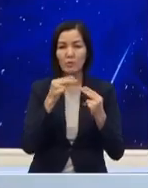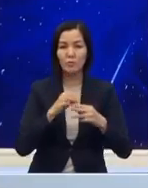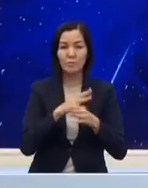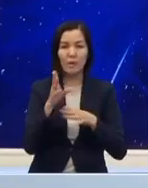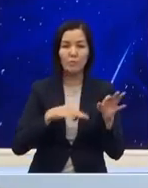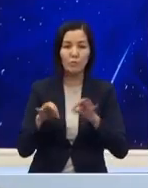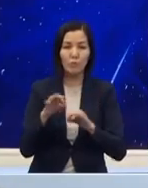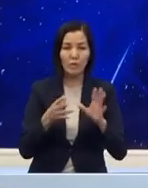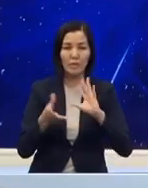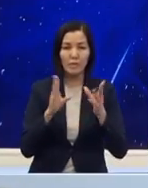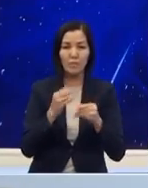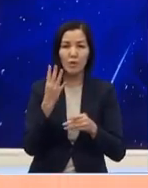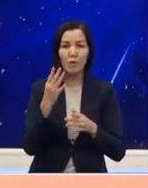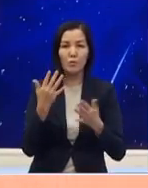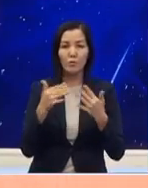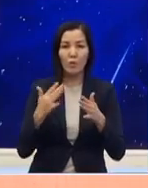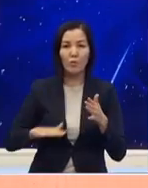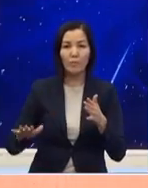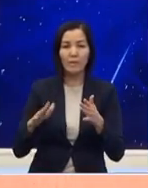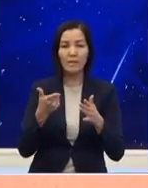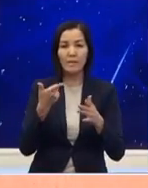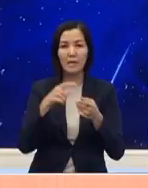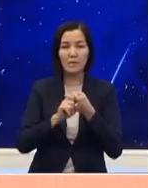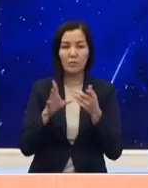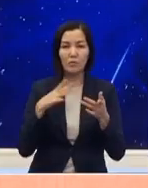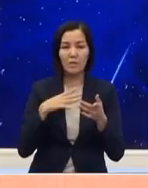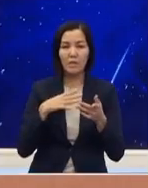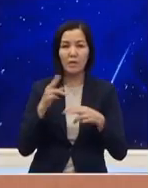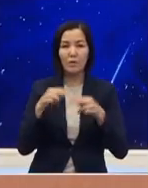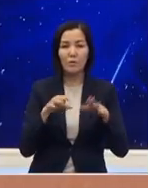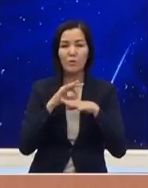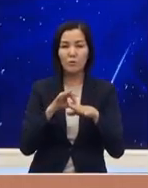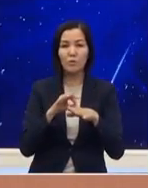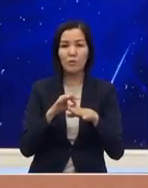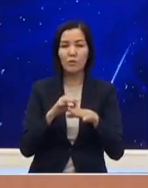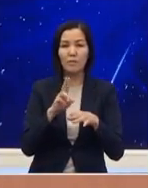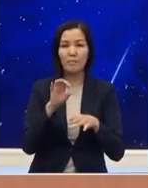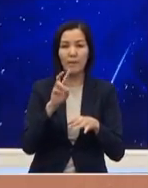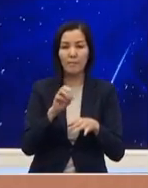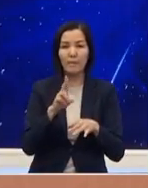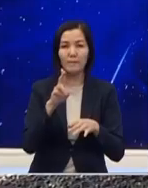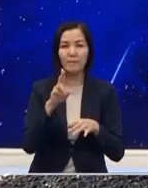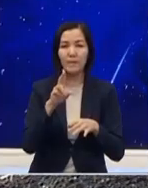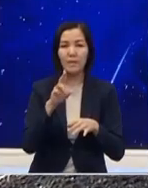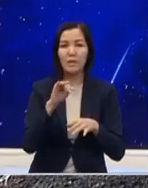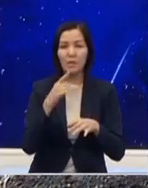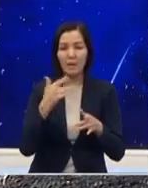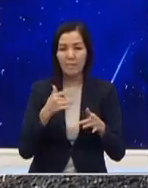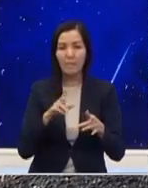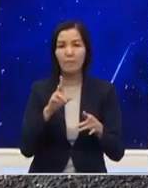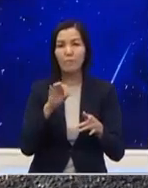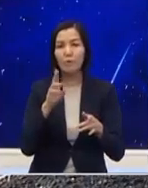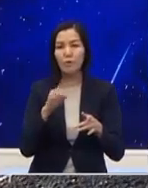жол картасы бойынша 4 елді мекенге газ тарту желілерінің құрылысы жүргізілуде. Олар Мәмбет, Жамбыл, Бесқайнар және Мұқыр